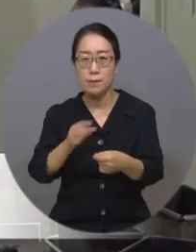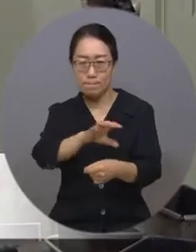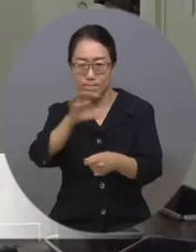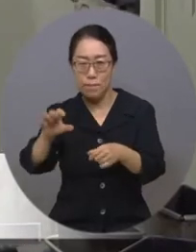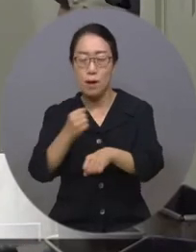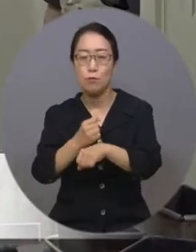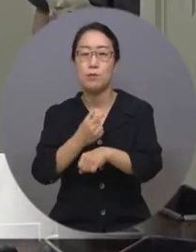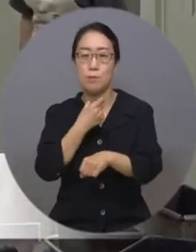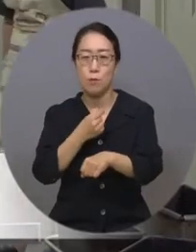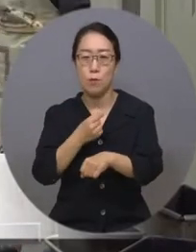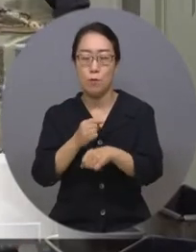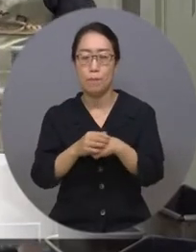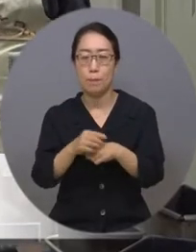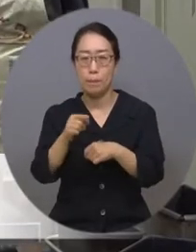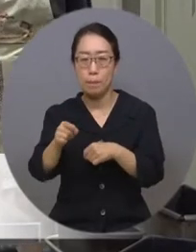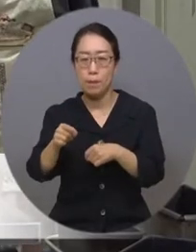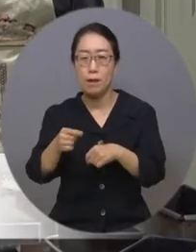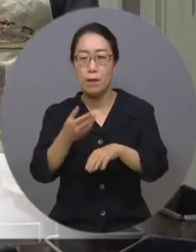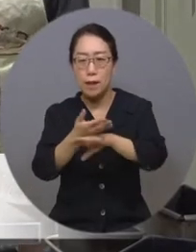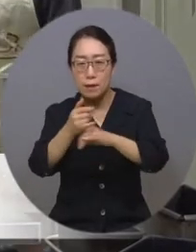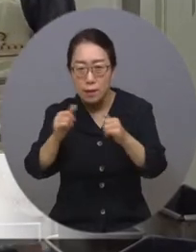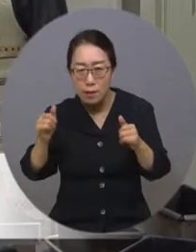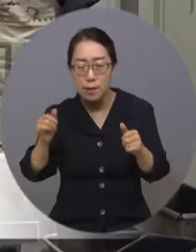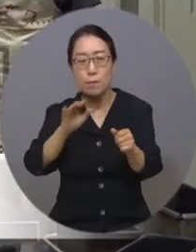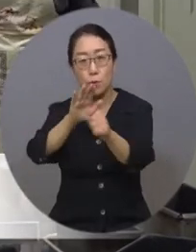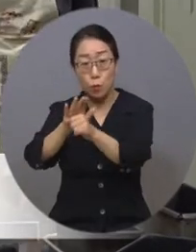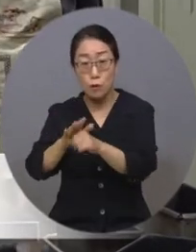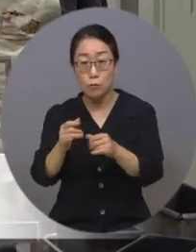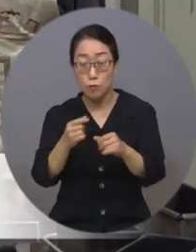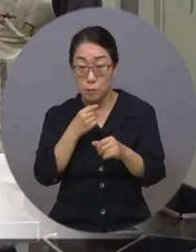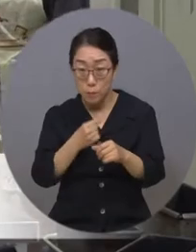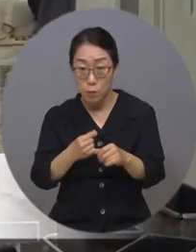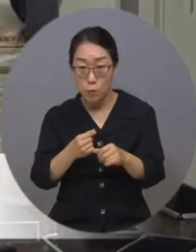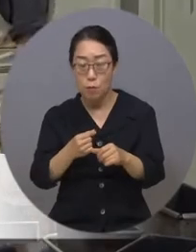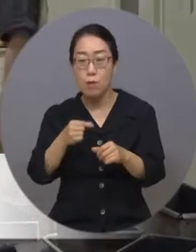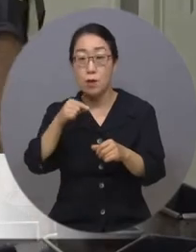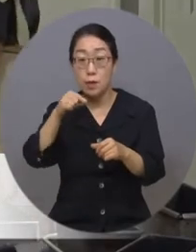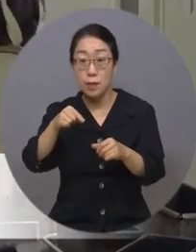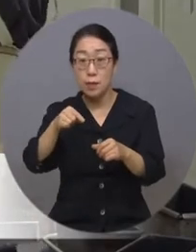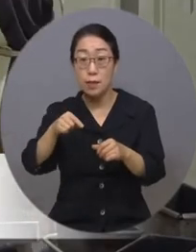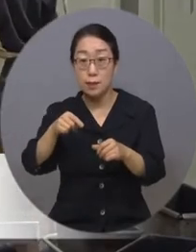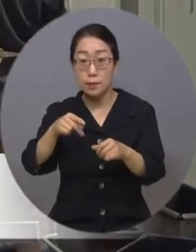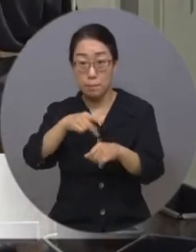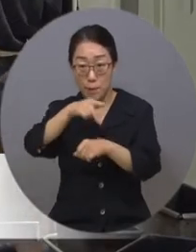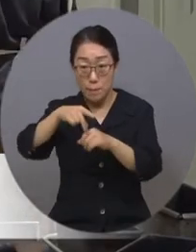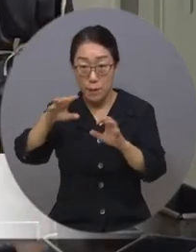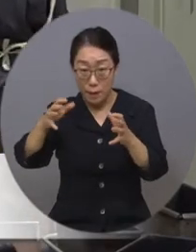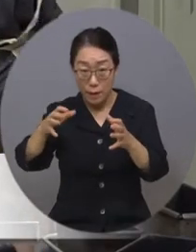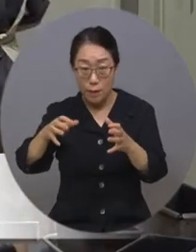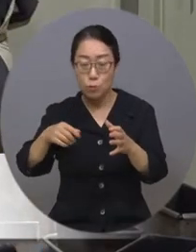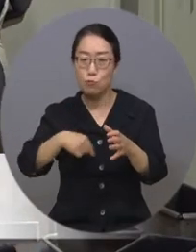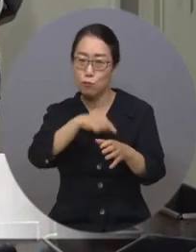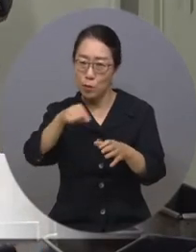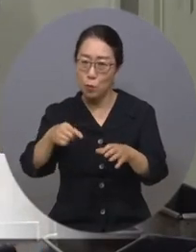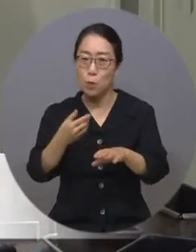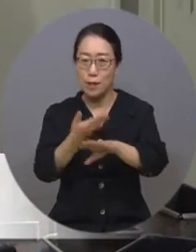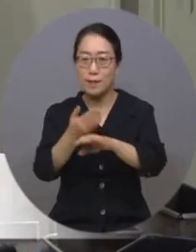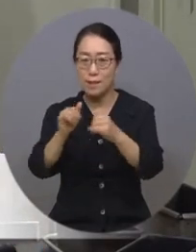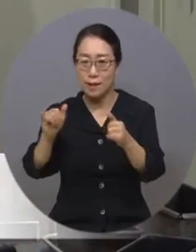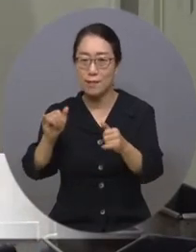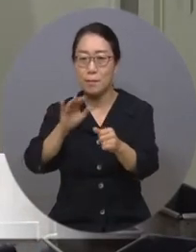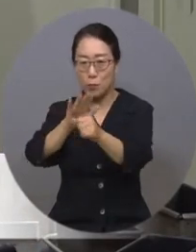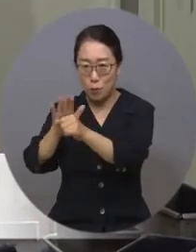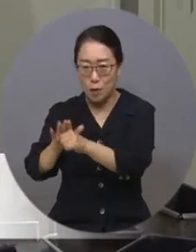baskets. We can help a lot of people in the Philippines. When we go back to Philippines, maybe we can do the same